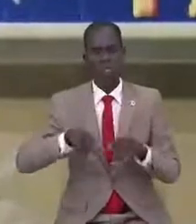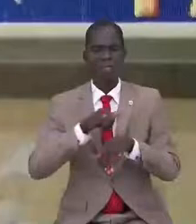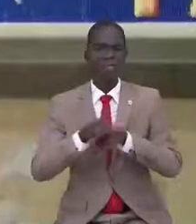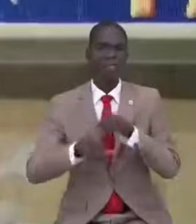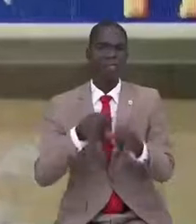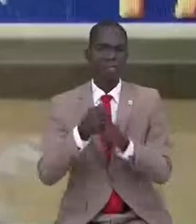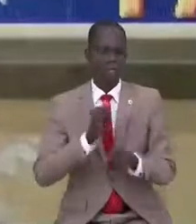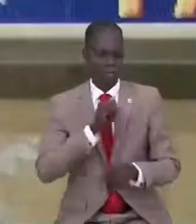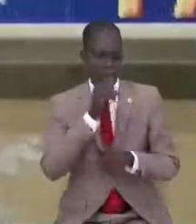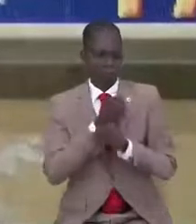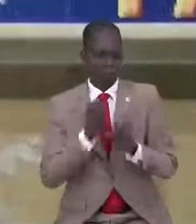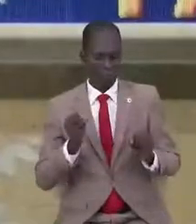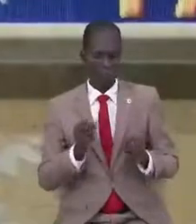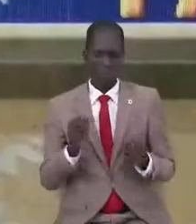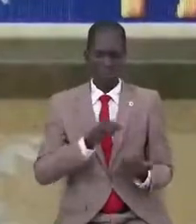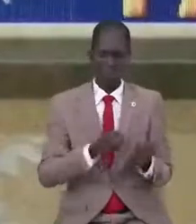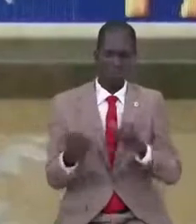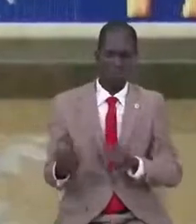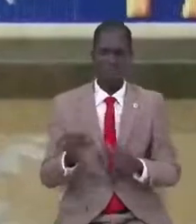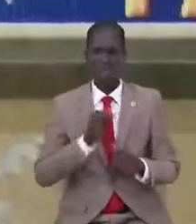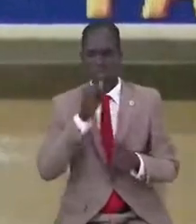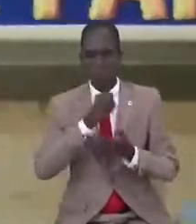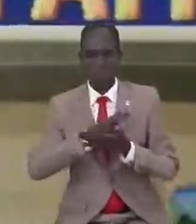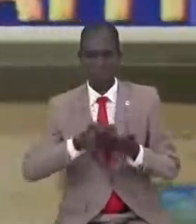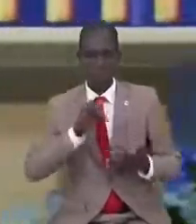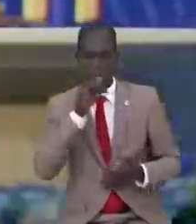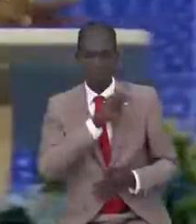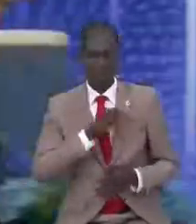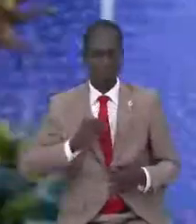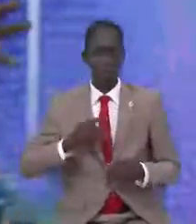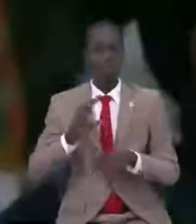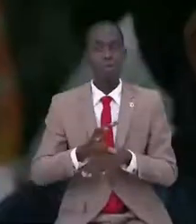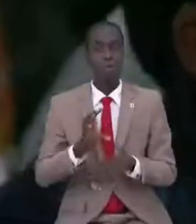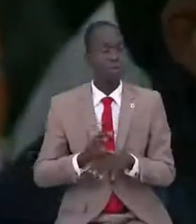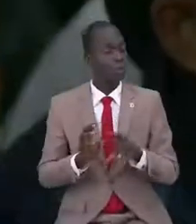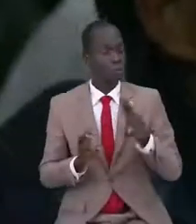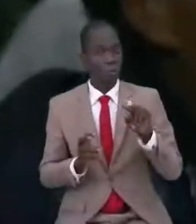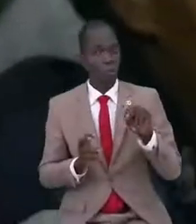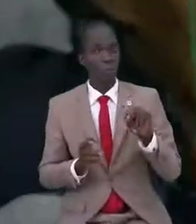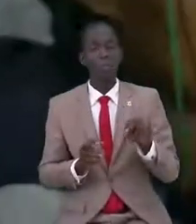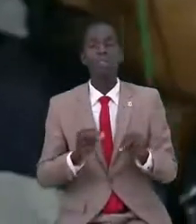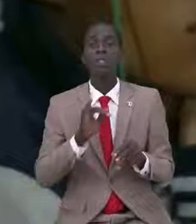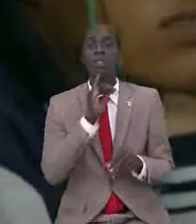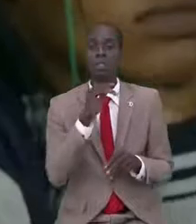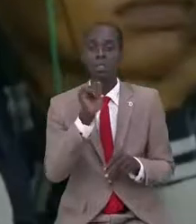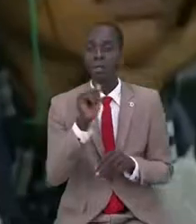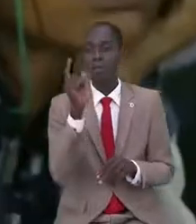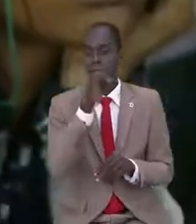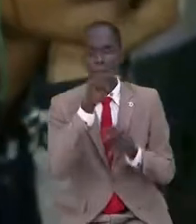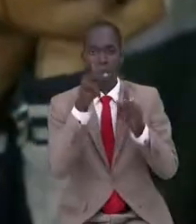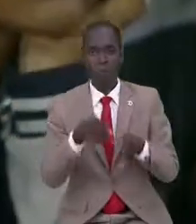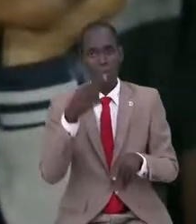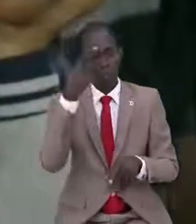sauvé, sanctifié, rempli de l'Esprit de Dieu. Je suis membre de l'Église. Non. C'est un faux frère, une